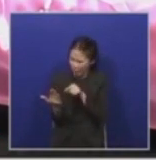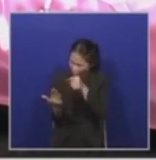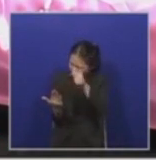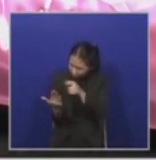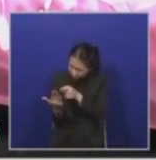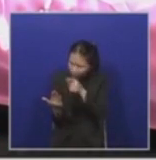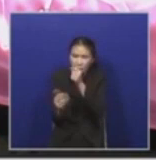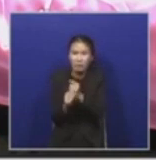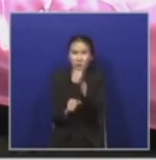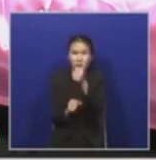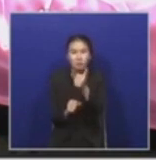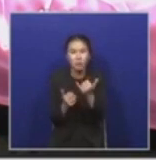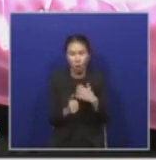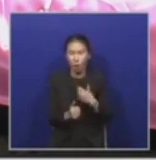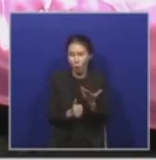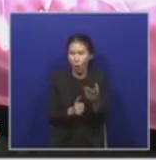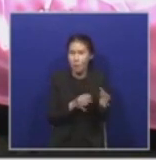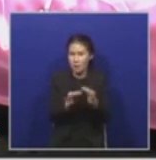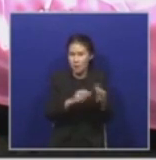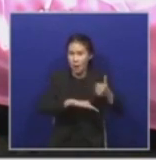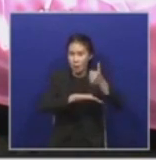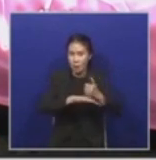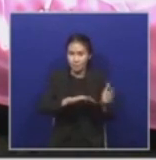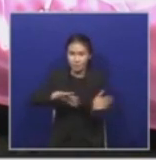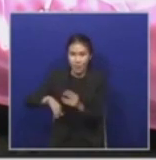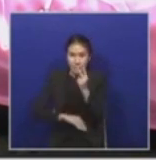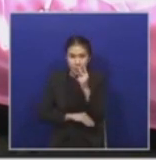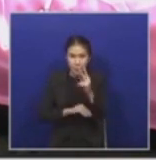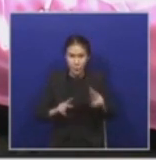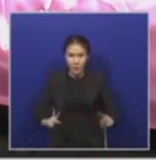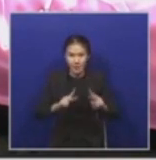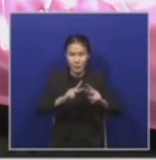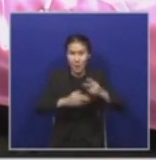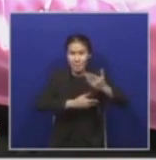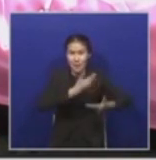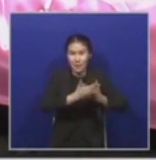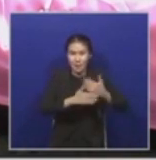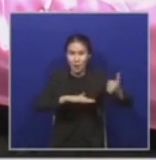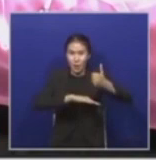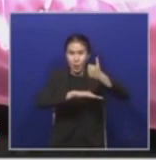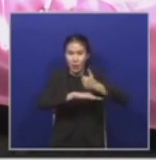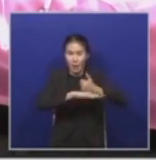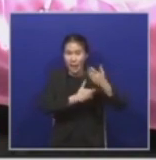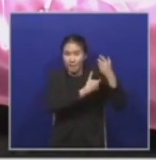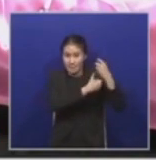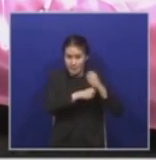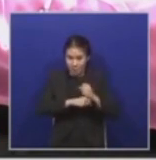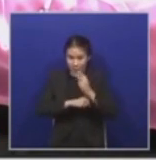ท่านประธานครับไปดูกระทรวงพาณิชย์ของท่านหัวหน้าพรรคประชาธิปัตย์นะฮะท่านจุรินทร์ลักษณวิศิ